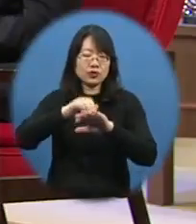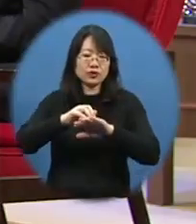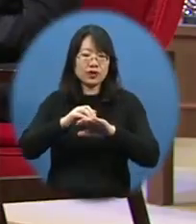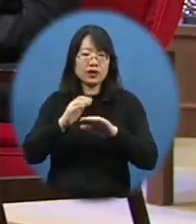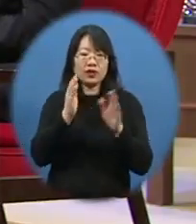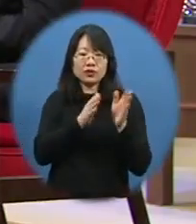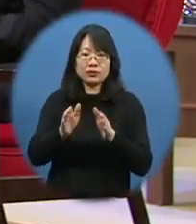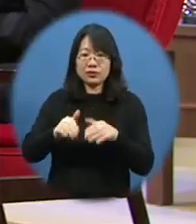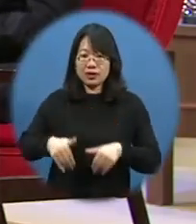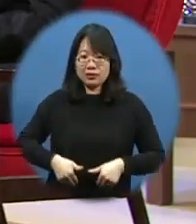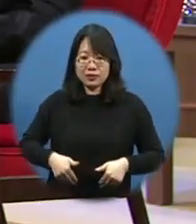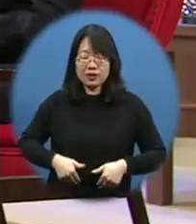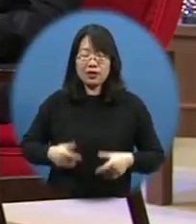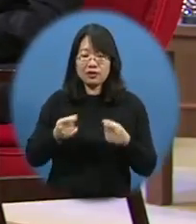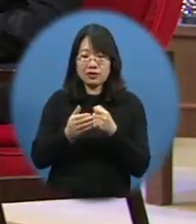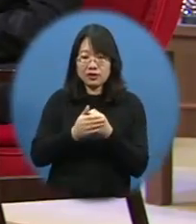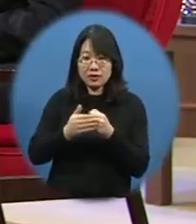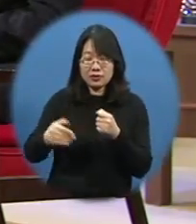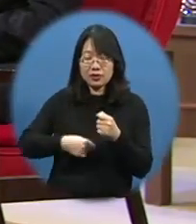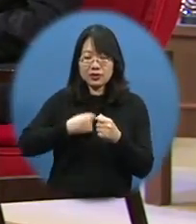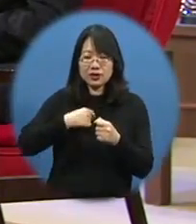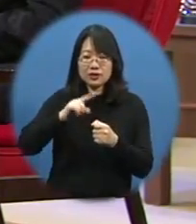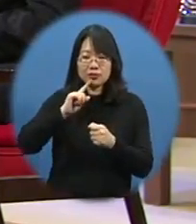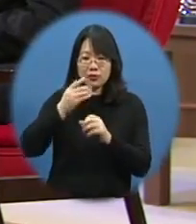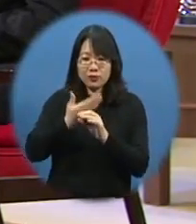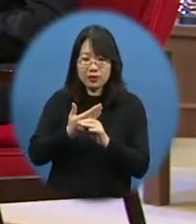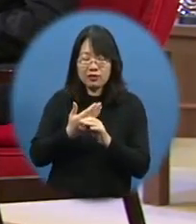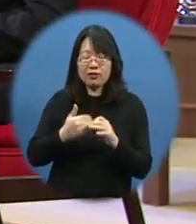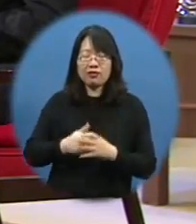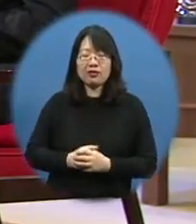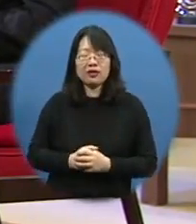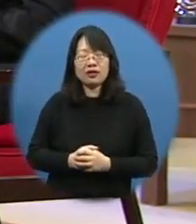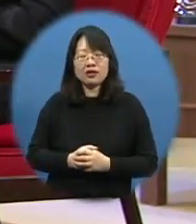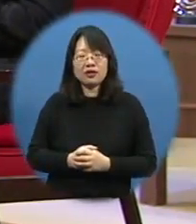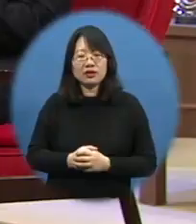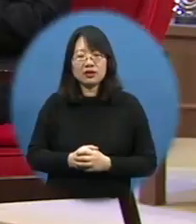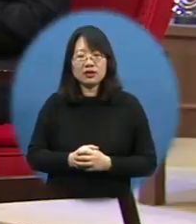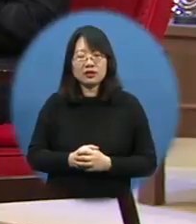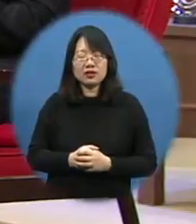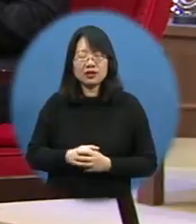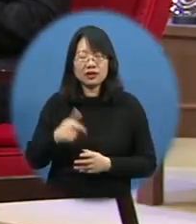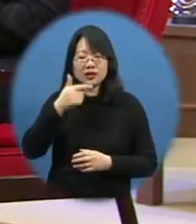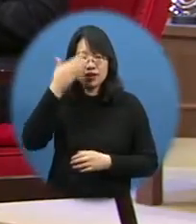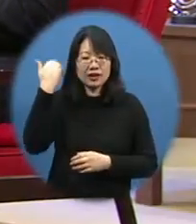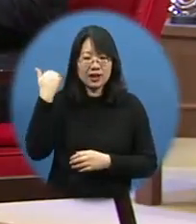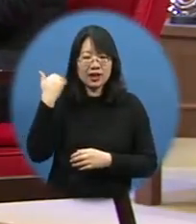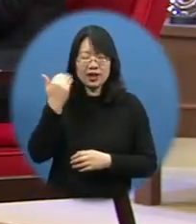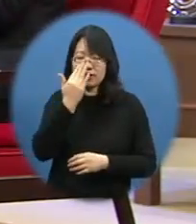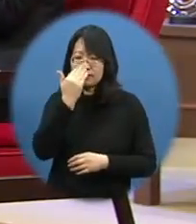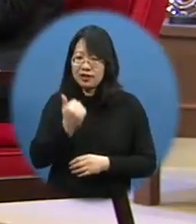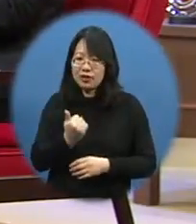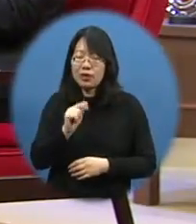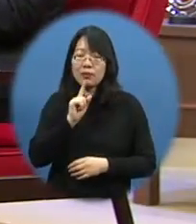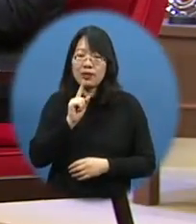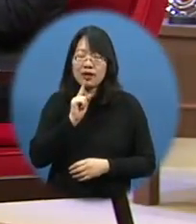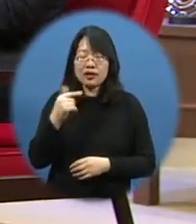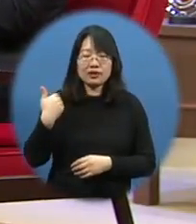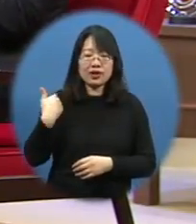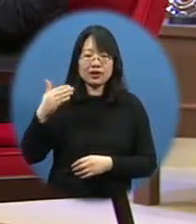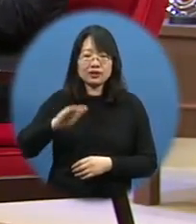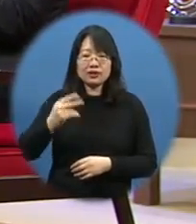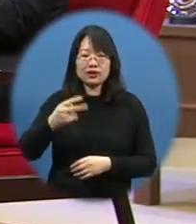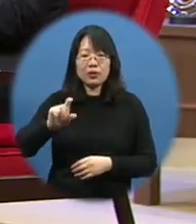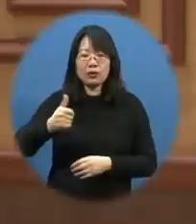이것이 겸비돼야 된다. 예, 그래서 이제 사실은 우리가 그 고리타분하다고 얘기를 할 수도 있을지